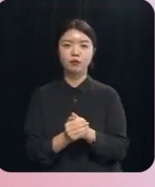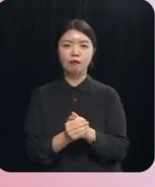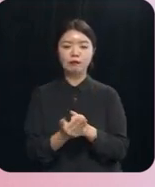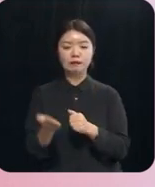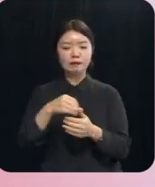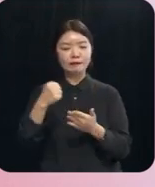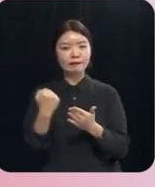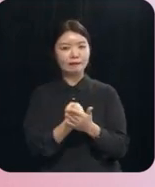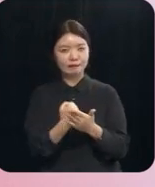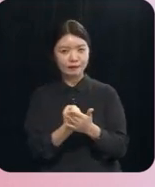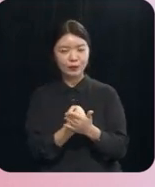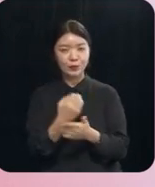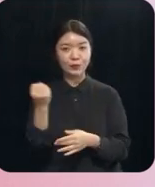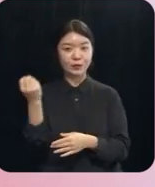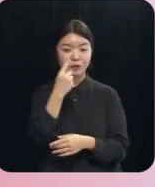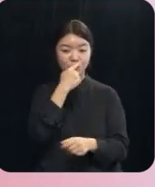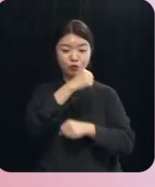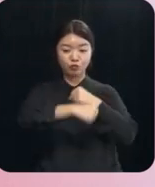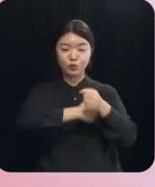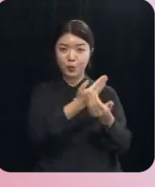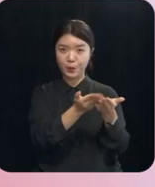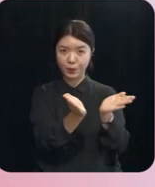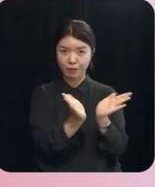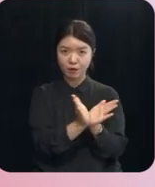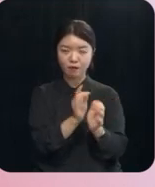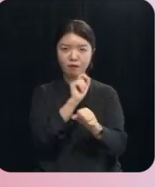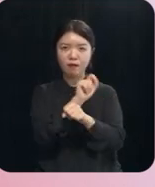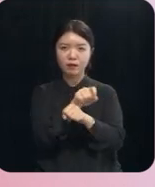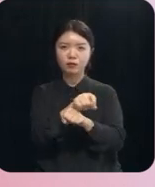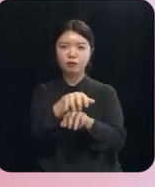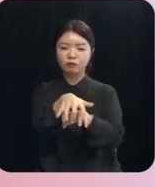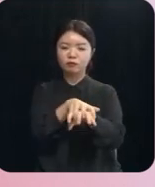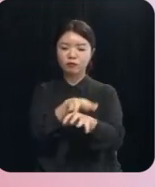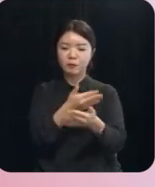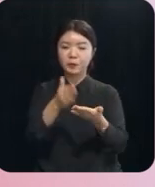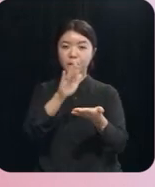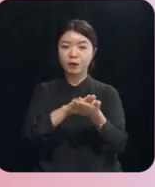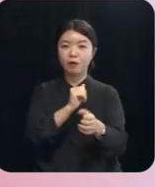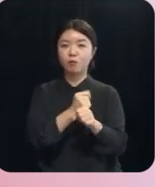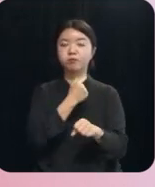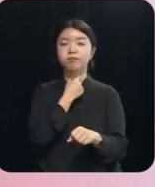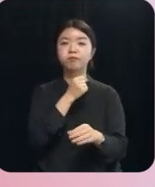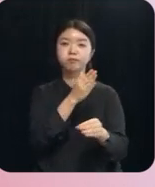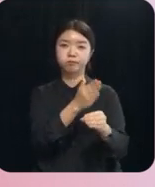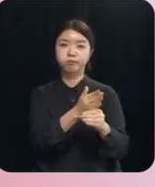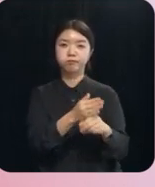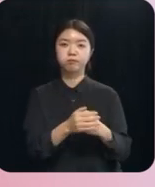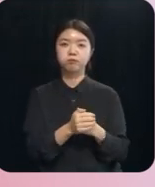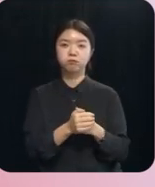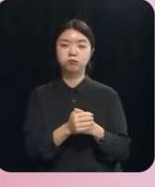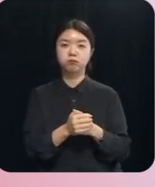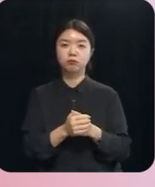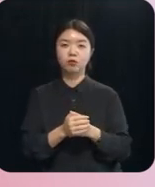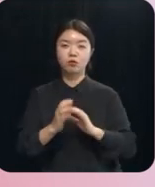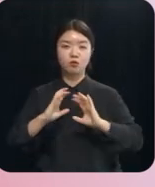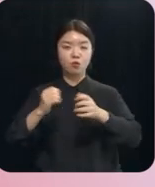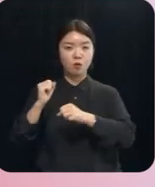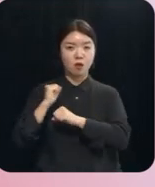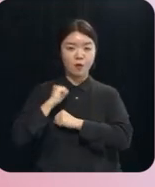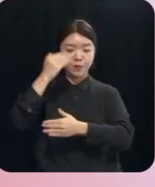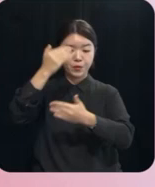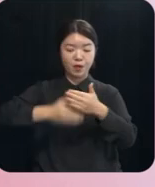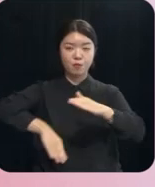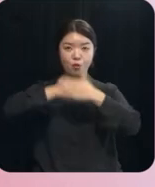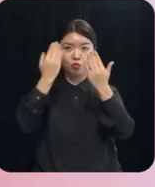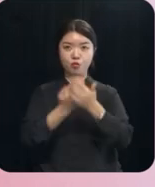공교롭게도 다시 민주당에서 행정체제를 바꾸려고 지금 하고 있습니다. 국방 외교를 제외한